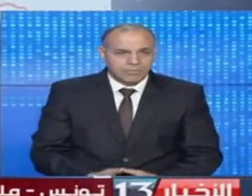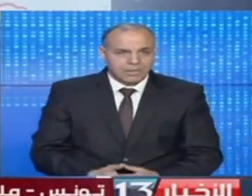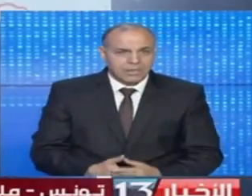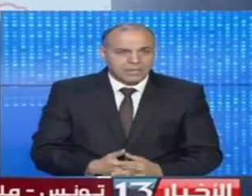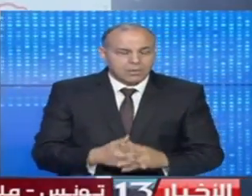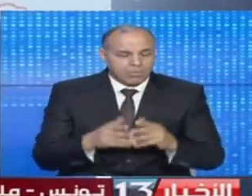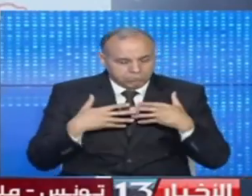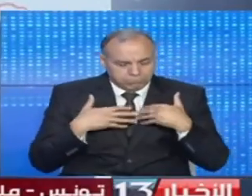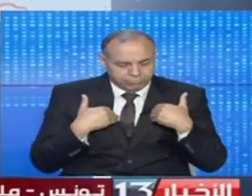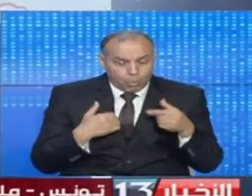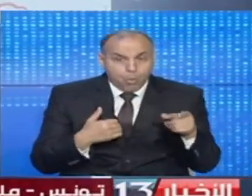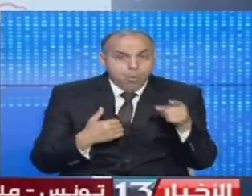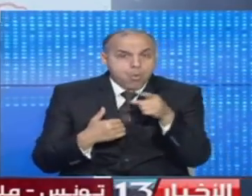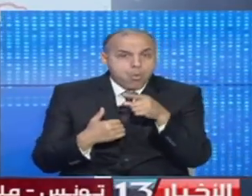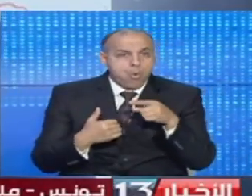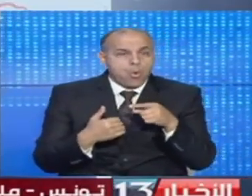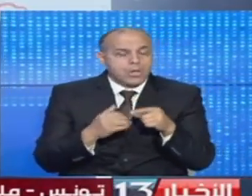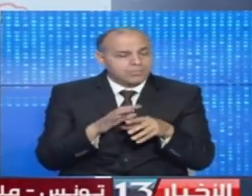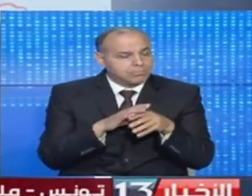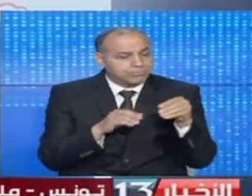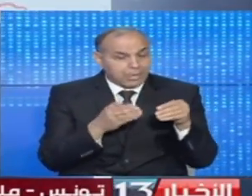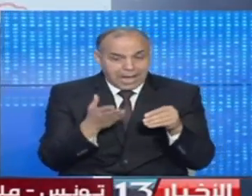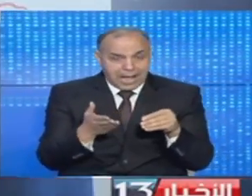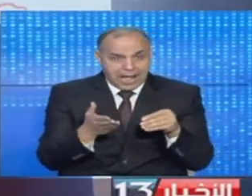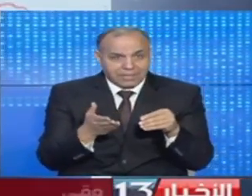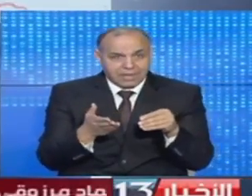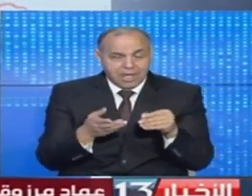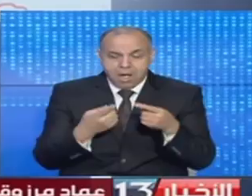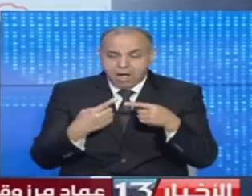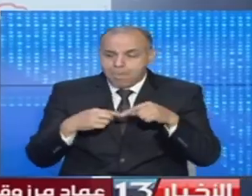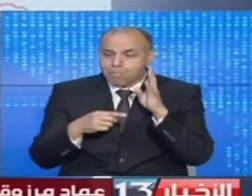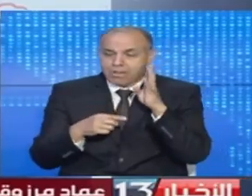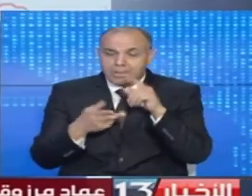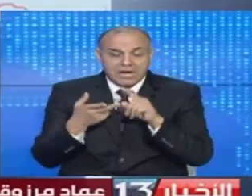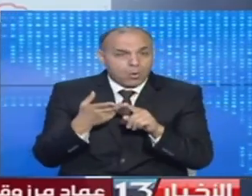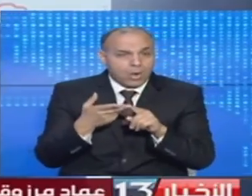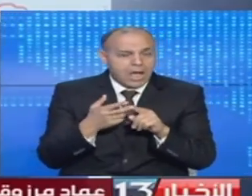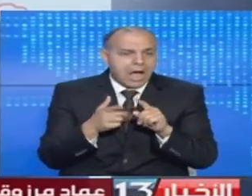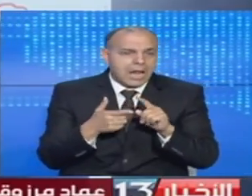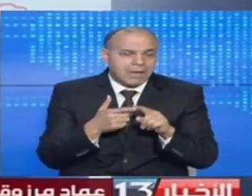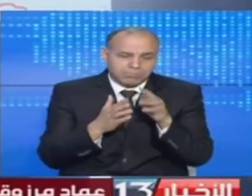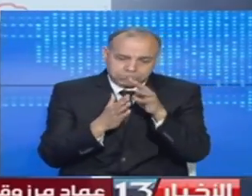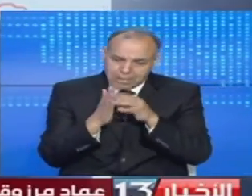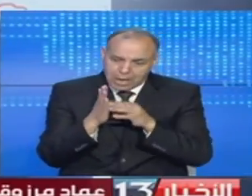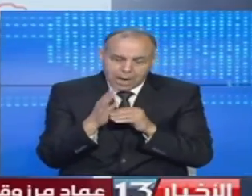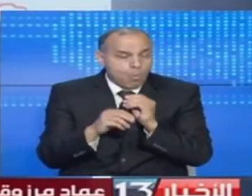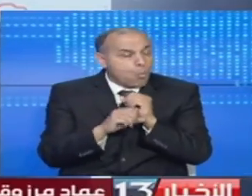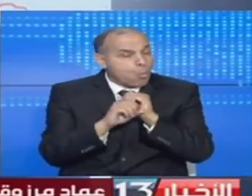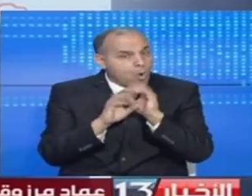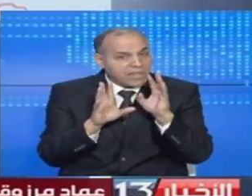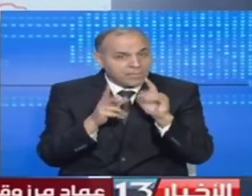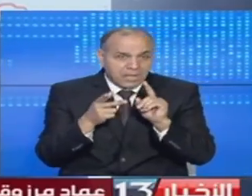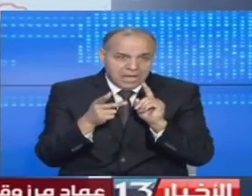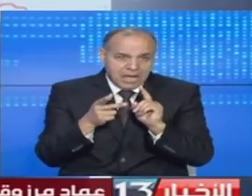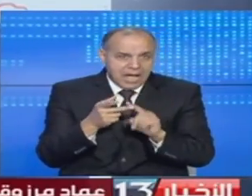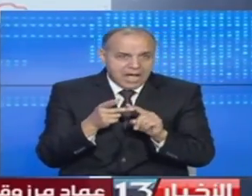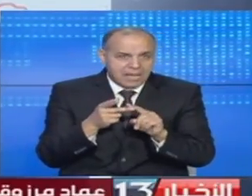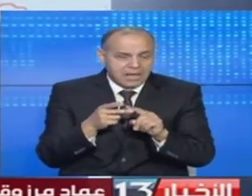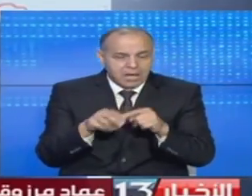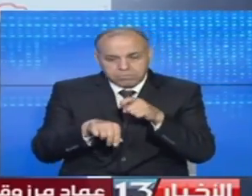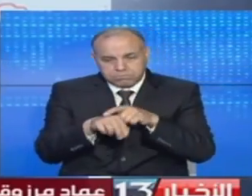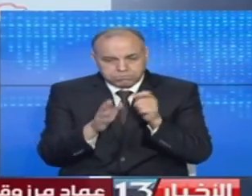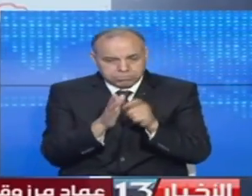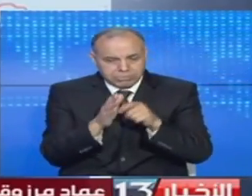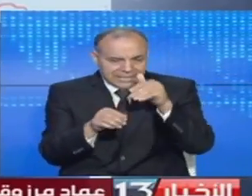التفاؤل الكبيره ان تخرج ان يخرج هذا المؤتمر على الاقل بخارطه الطريق تتعلق بمواعيد